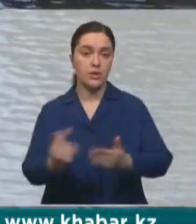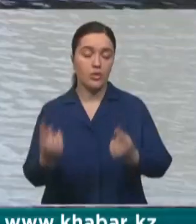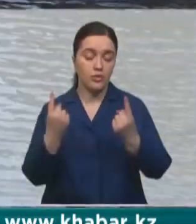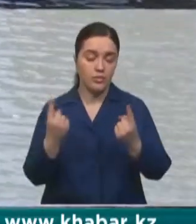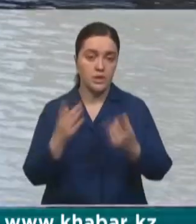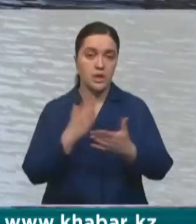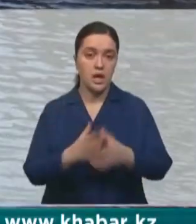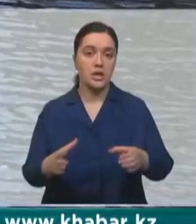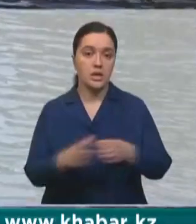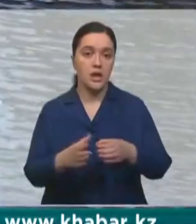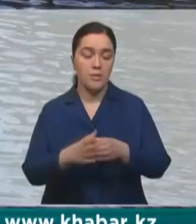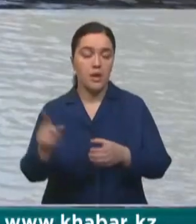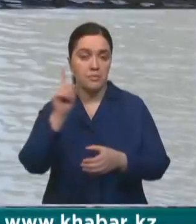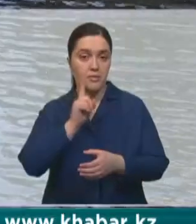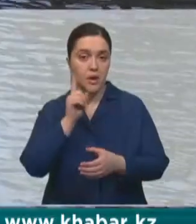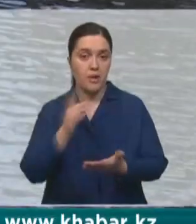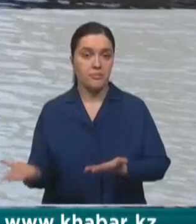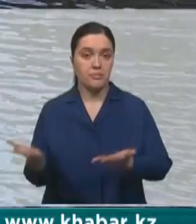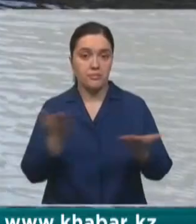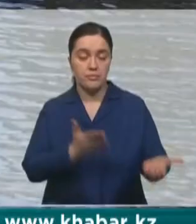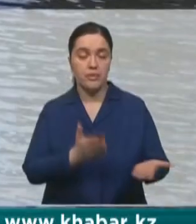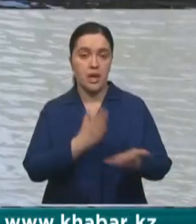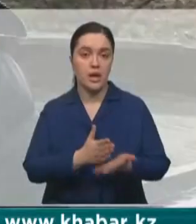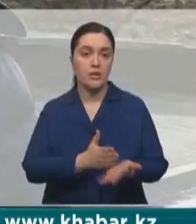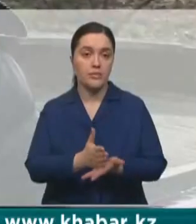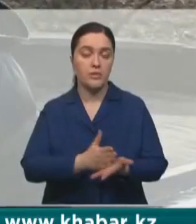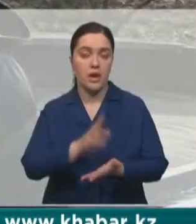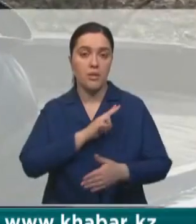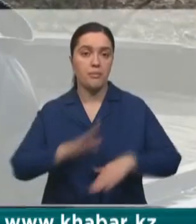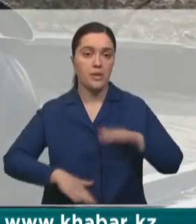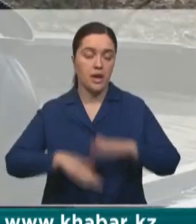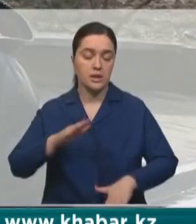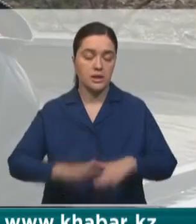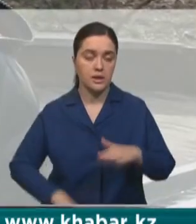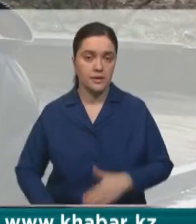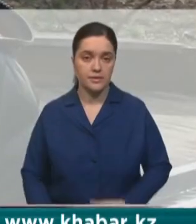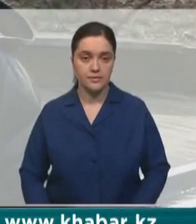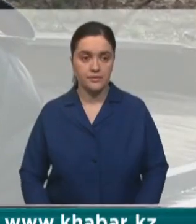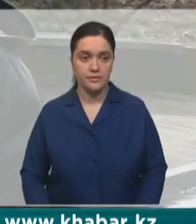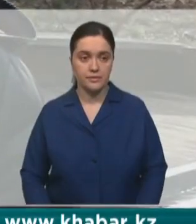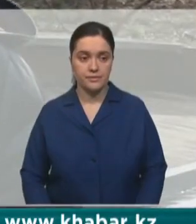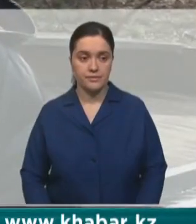сфере IT-технологии в Лондоне решил взять академический отпуск. Я сейчас